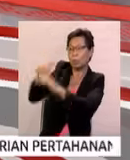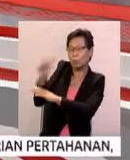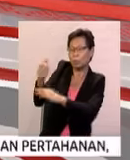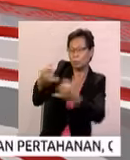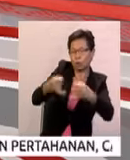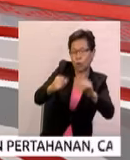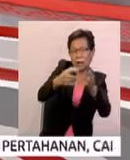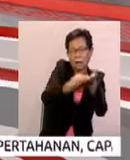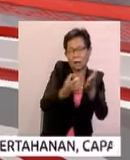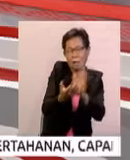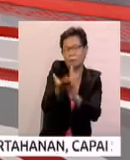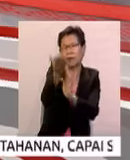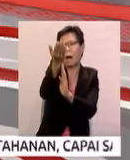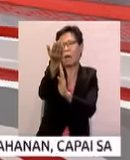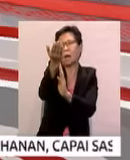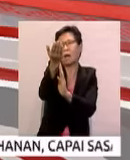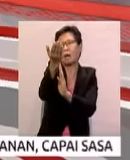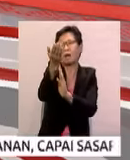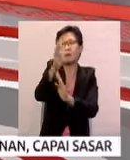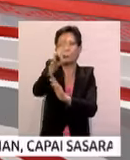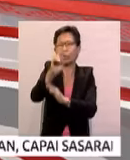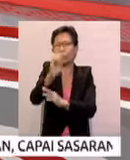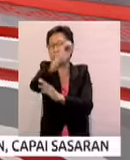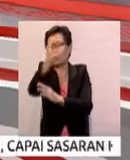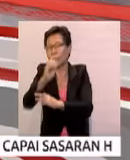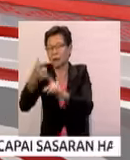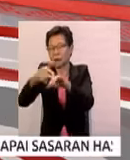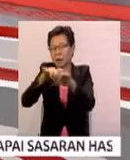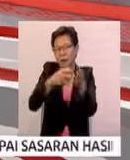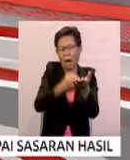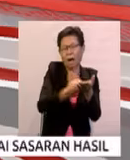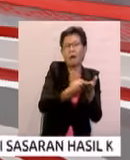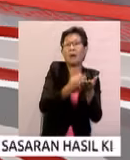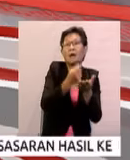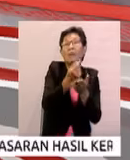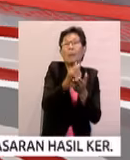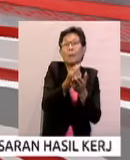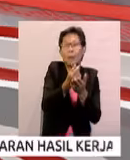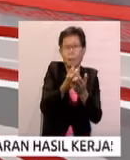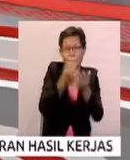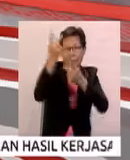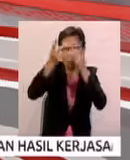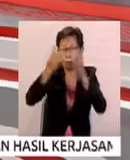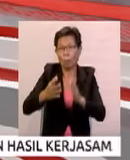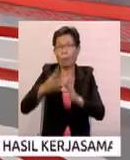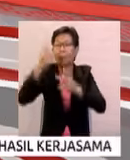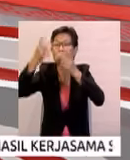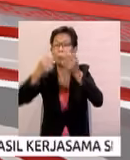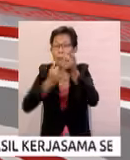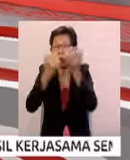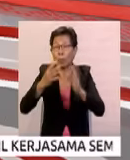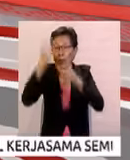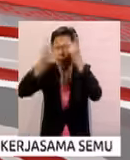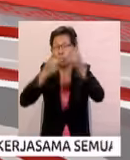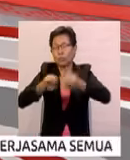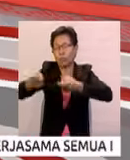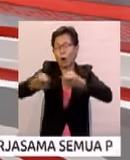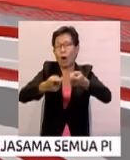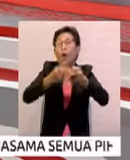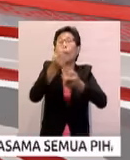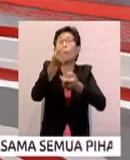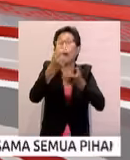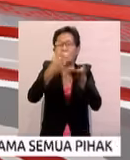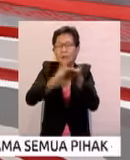menjual tiket dengan kenaikan maksimum 20% dari harga asal kepada penyokong pelawat adalah bertujuan untuk mengawal harga